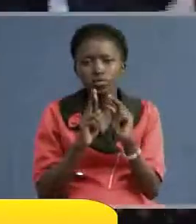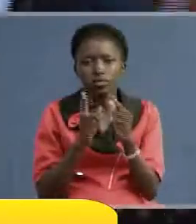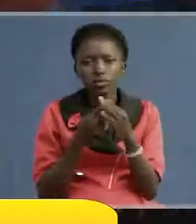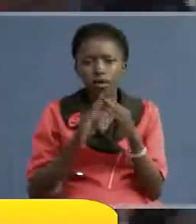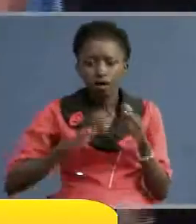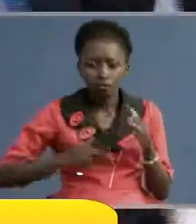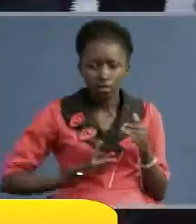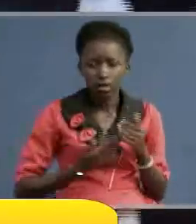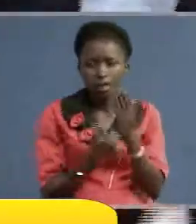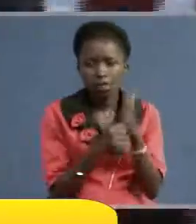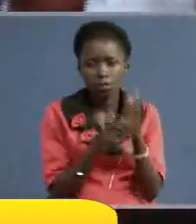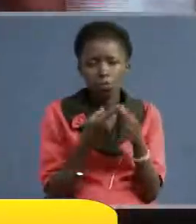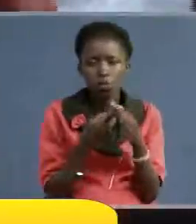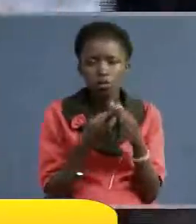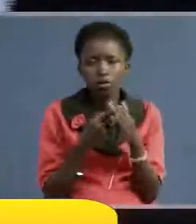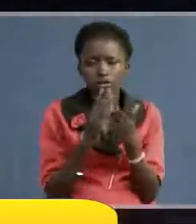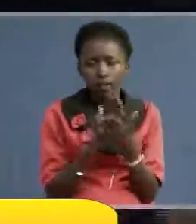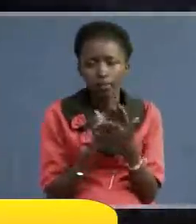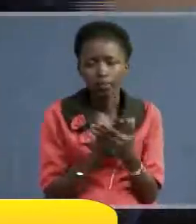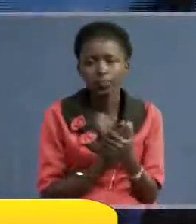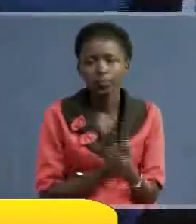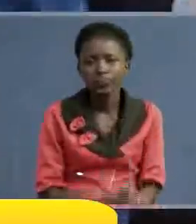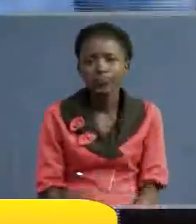ya hisia, kutaja tu baadhi.